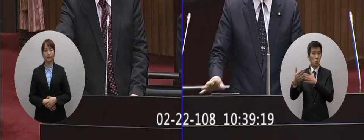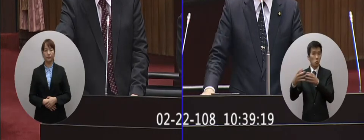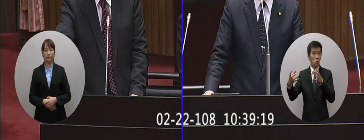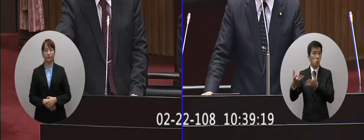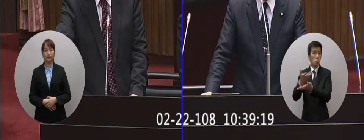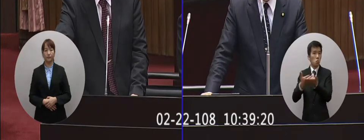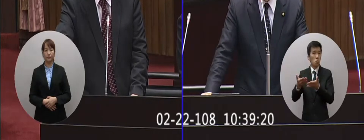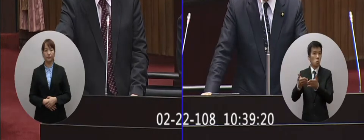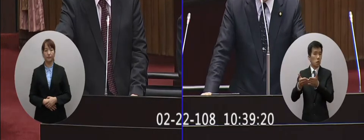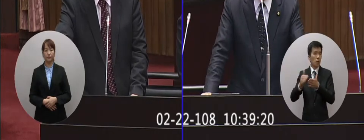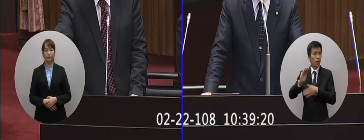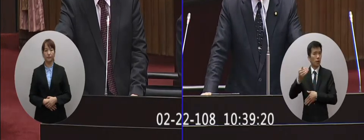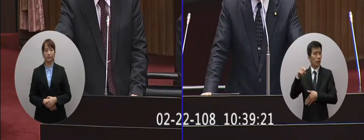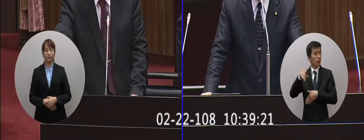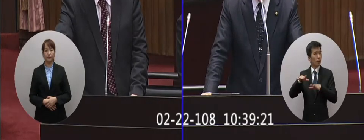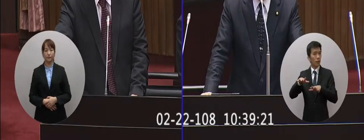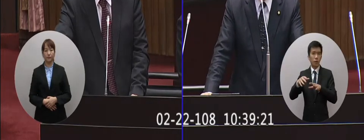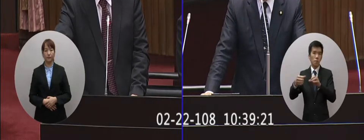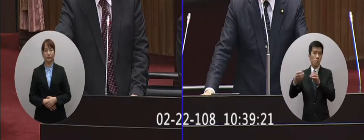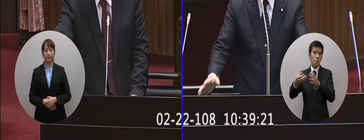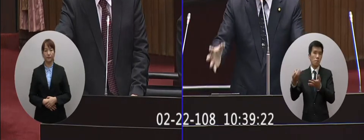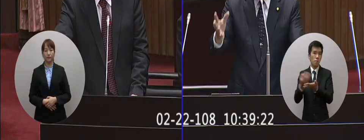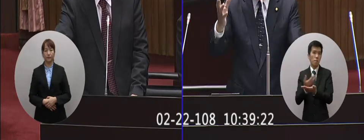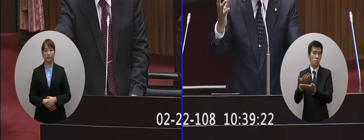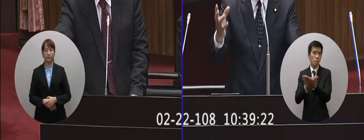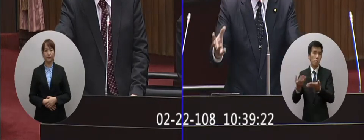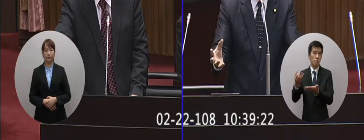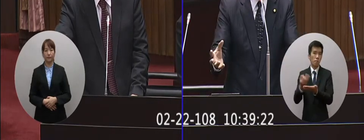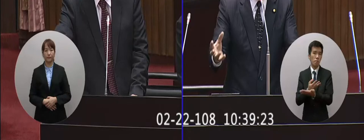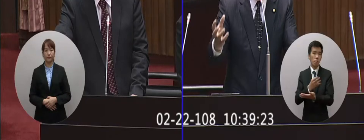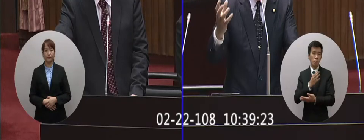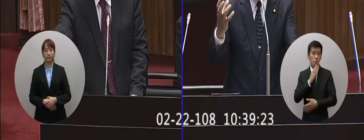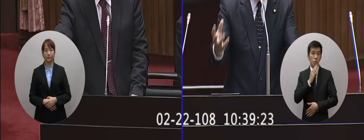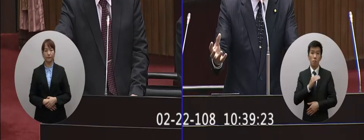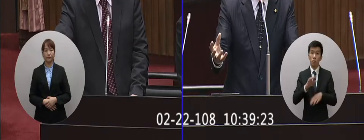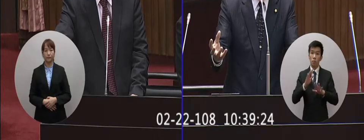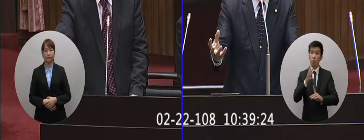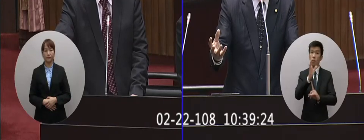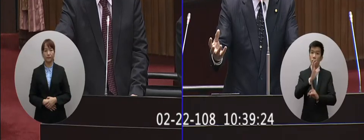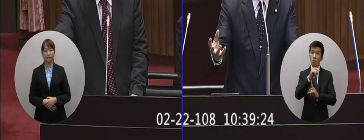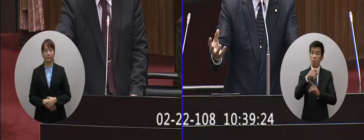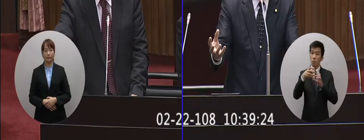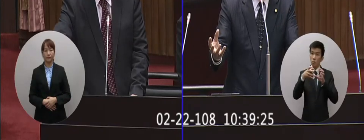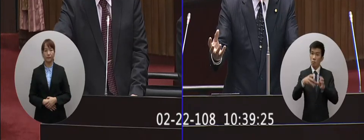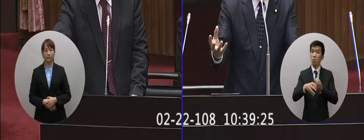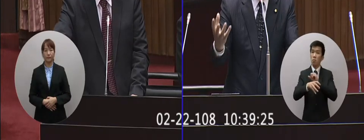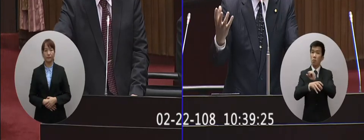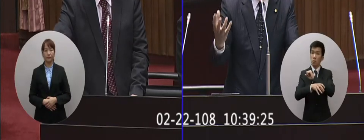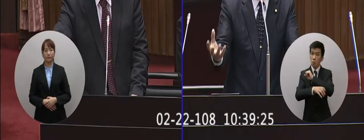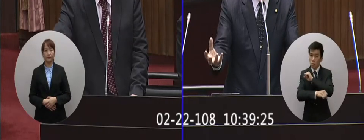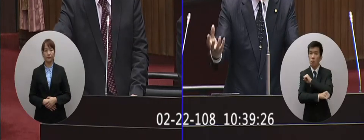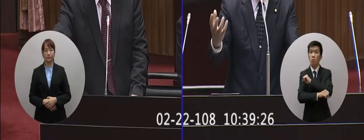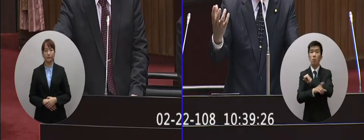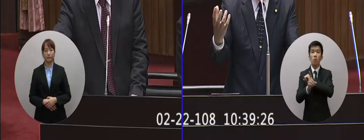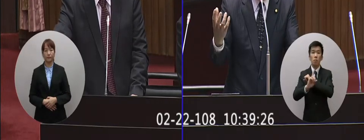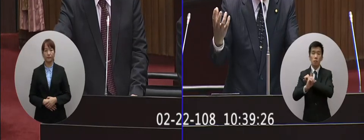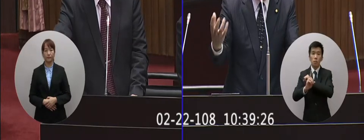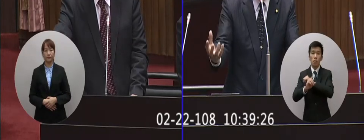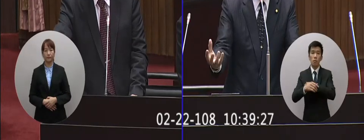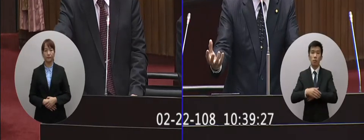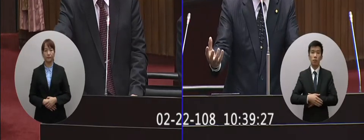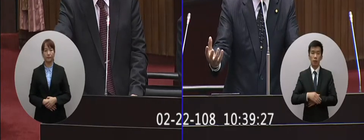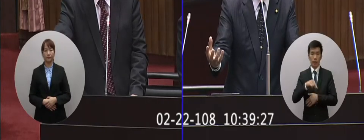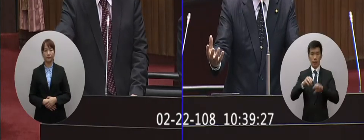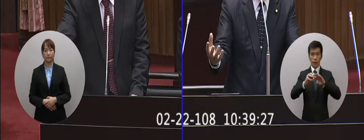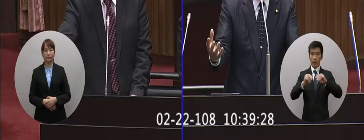到目前来讲是不够的。所以离岸风电的基础，它是建构在我们的